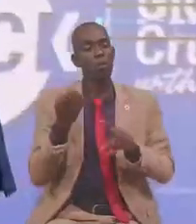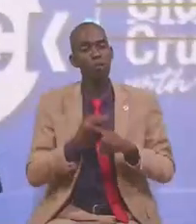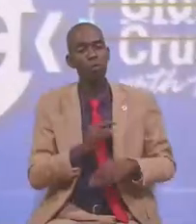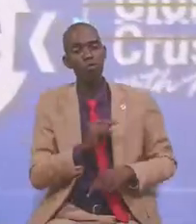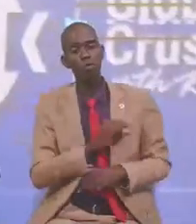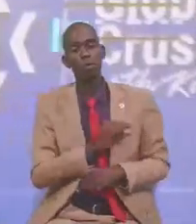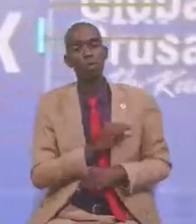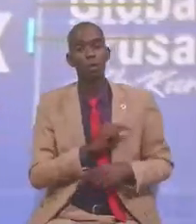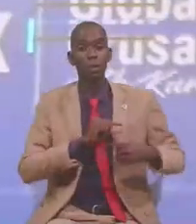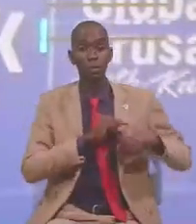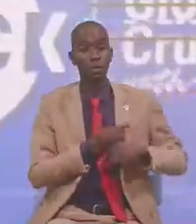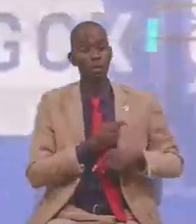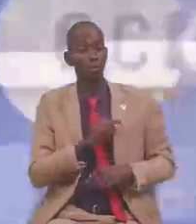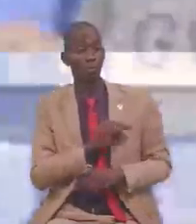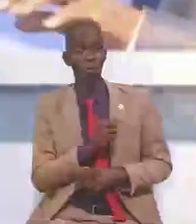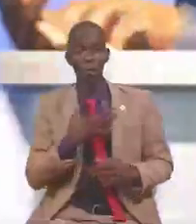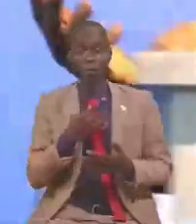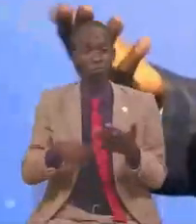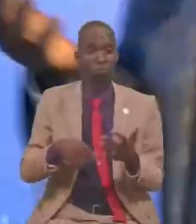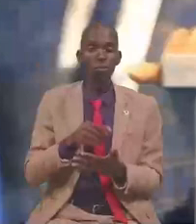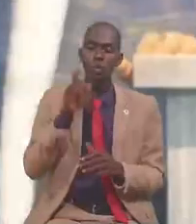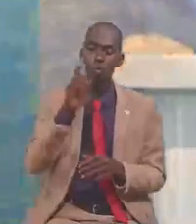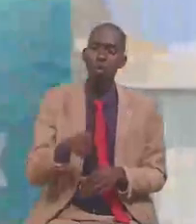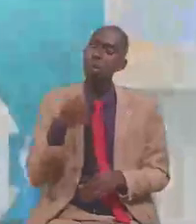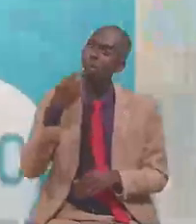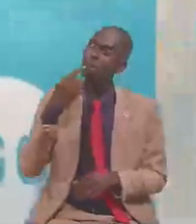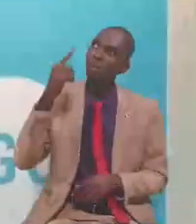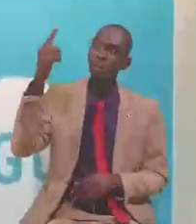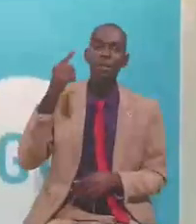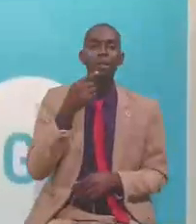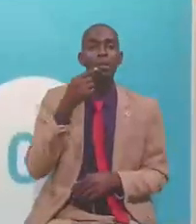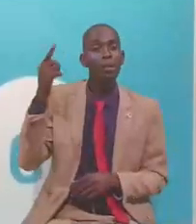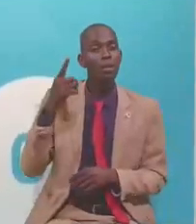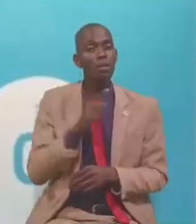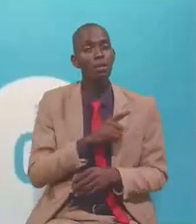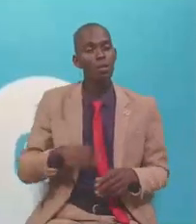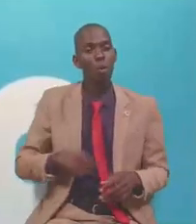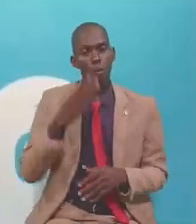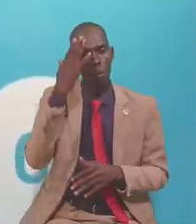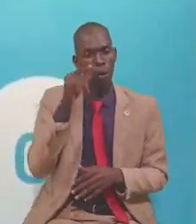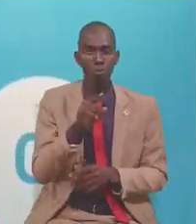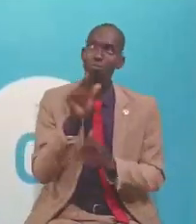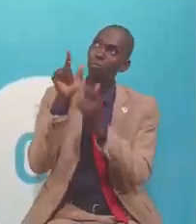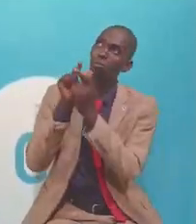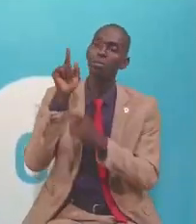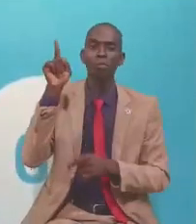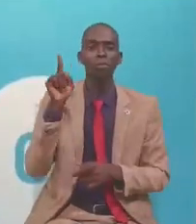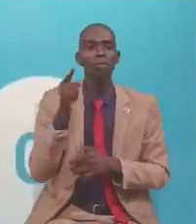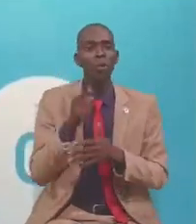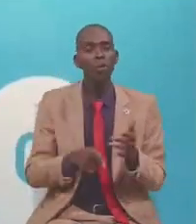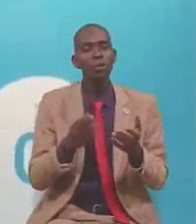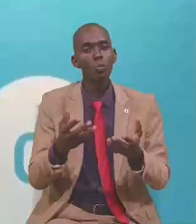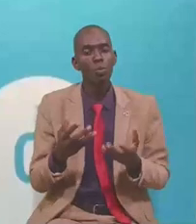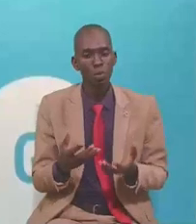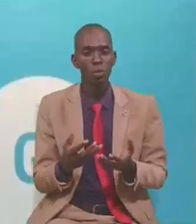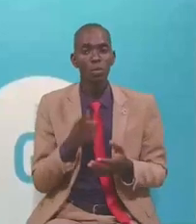la condamnation, dis-lui cela. Tu dois lui parler. Dis au Seigneur pourquoi tu es venu, ce que tu veux.